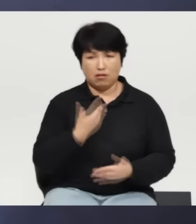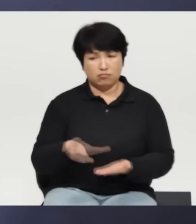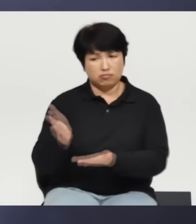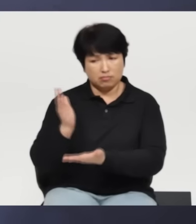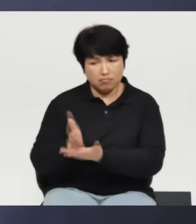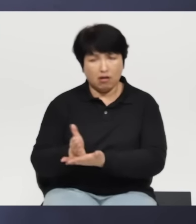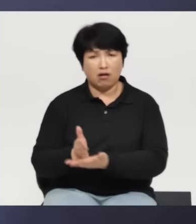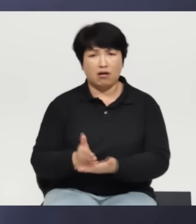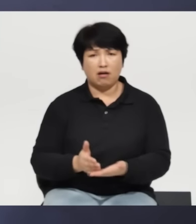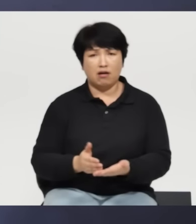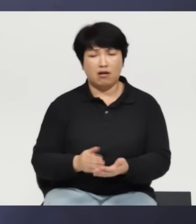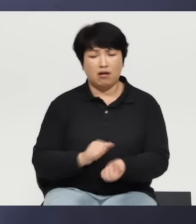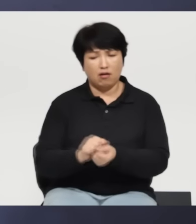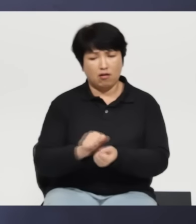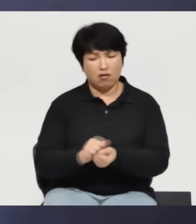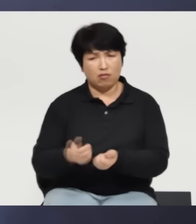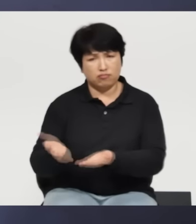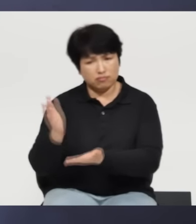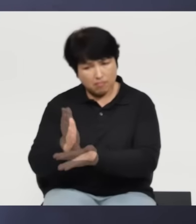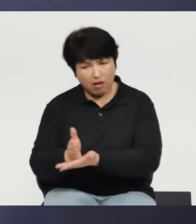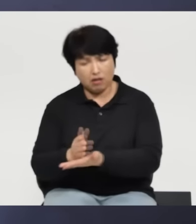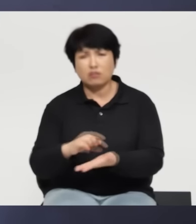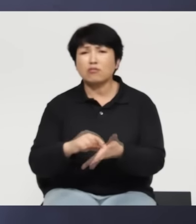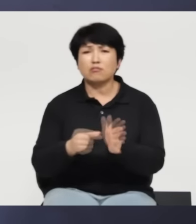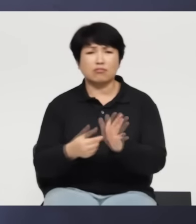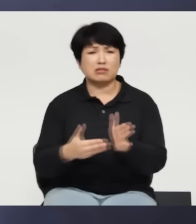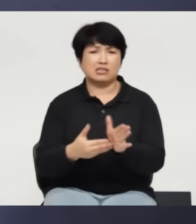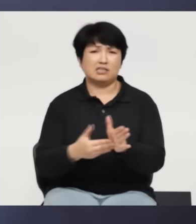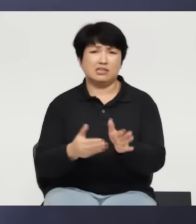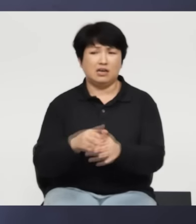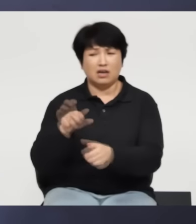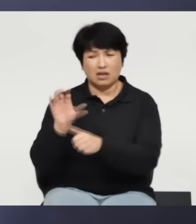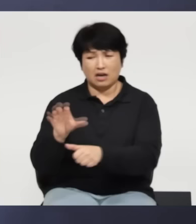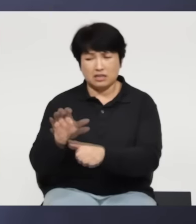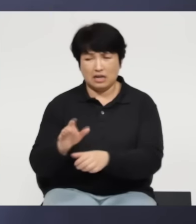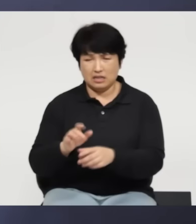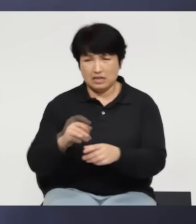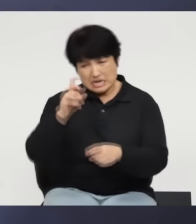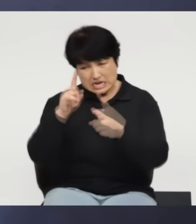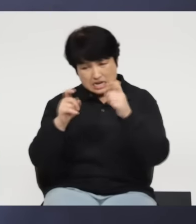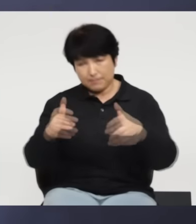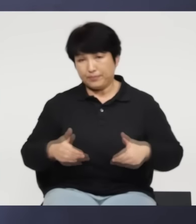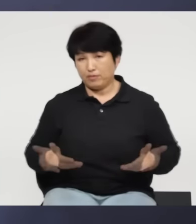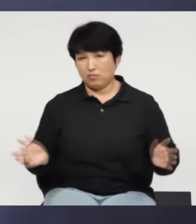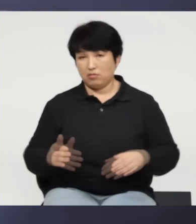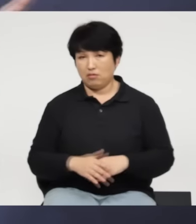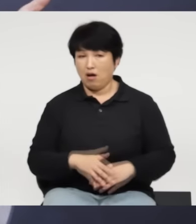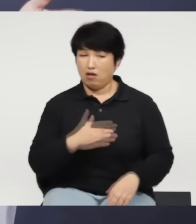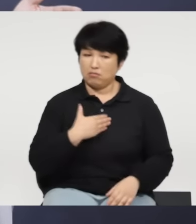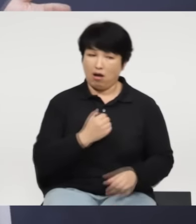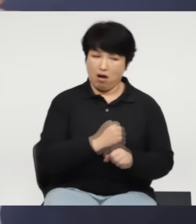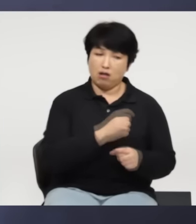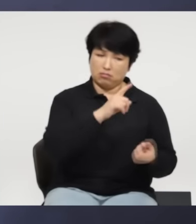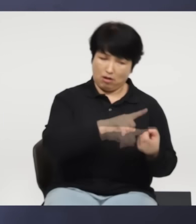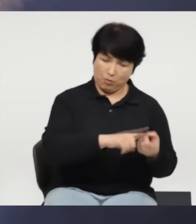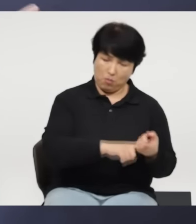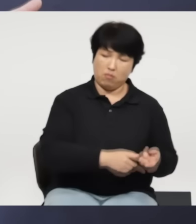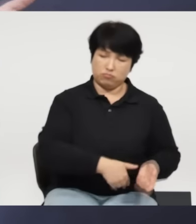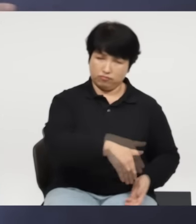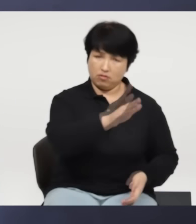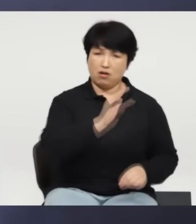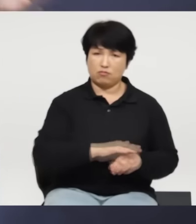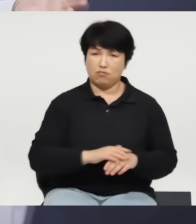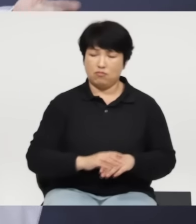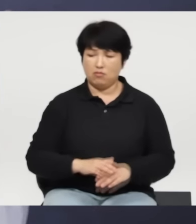되고 옷을 안 빨아줘버리면 되지. 야단칠 일은 없다. 그냥 내가 할 길은 가고 할 수 있으면